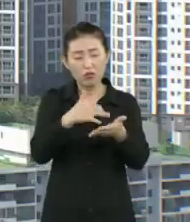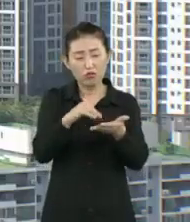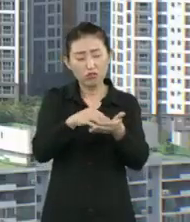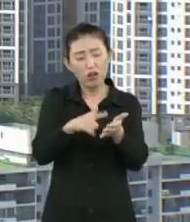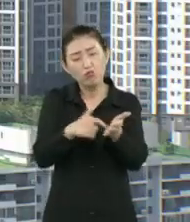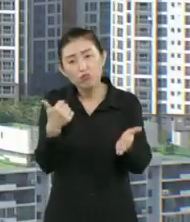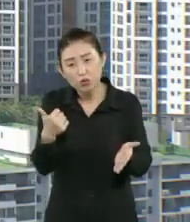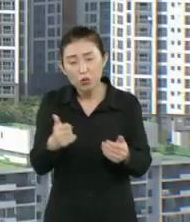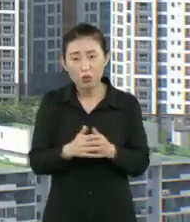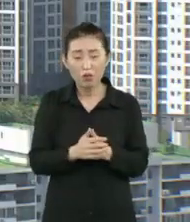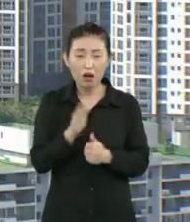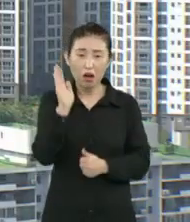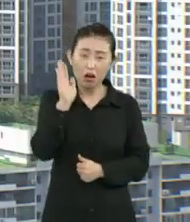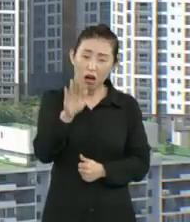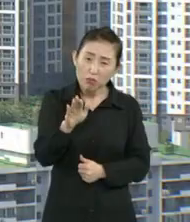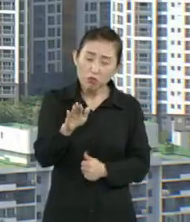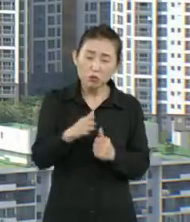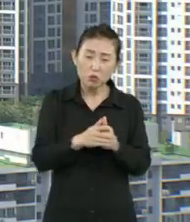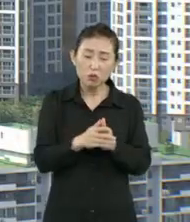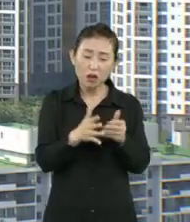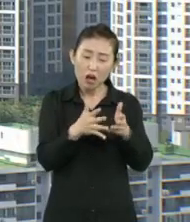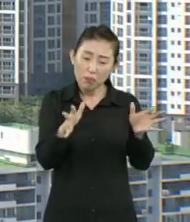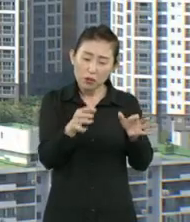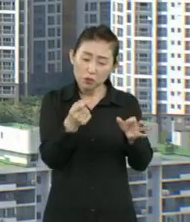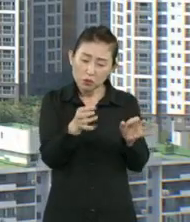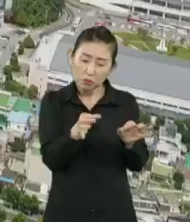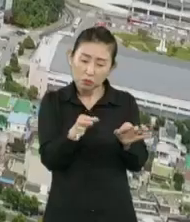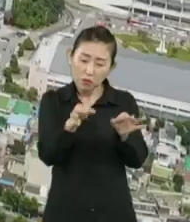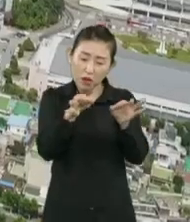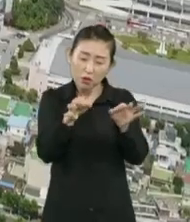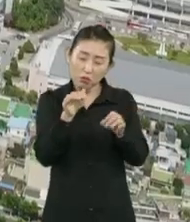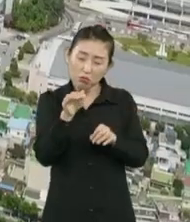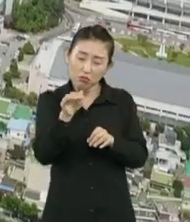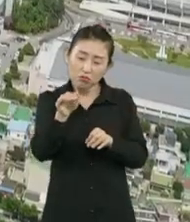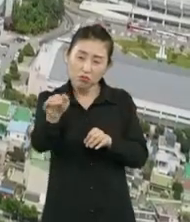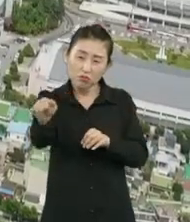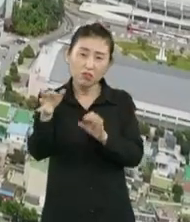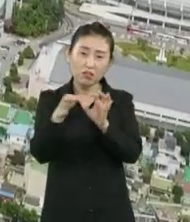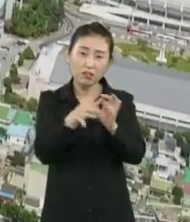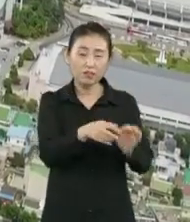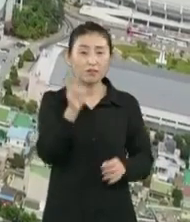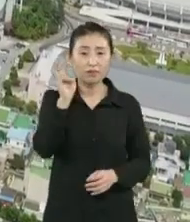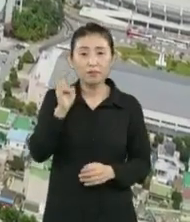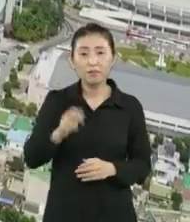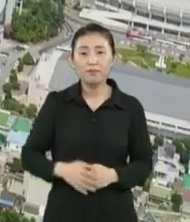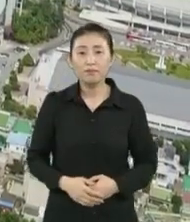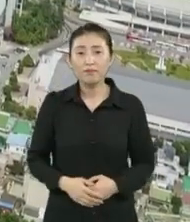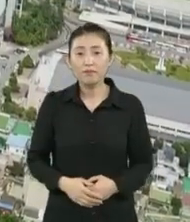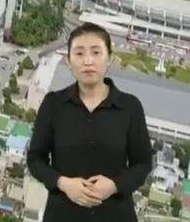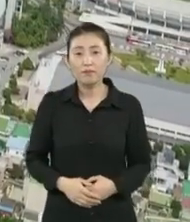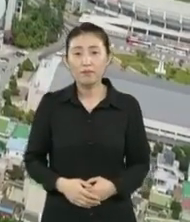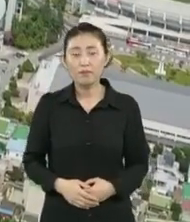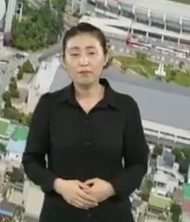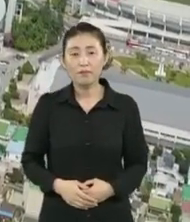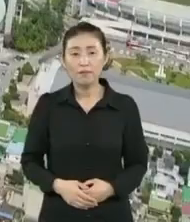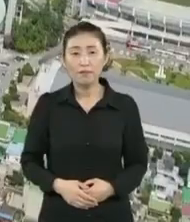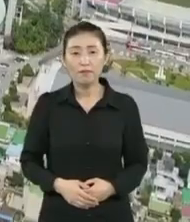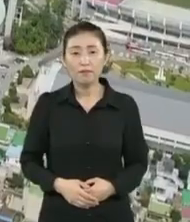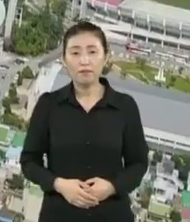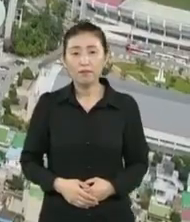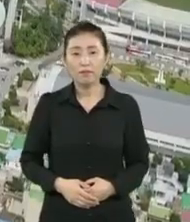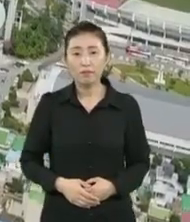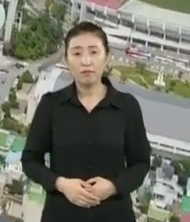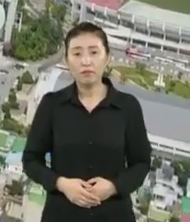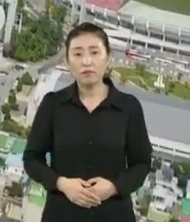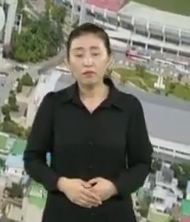당분간 완만한 상승세 또는 도 합세 가 유지될 걸로 전망했습니다 tjb 김건